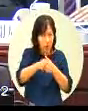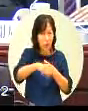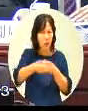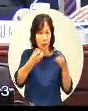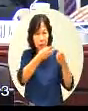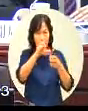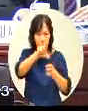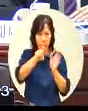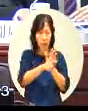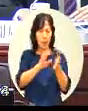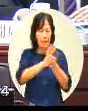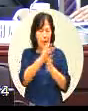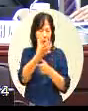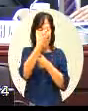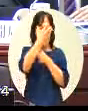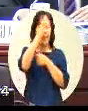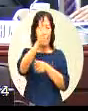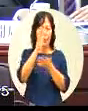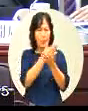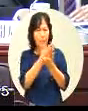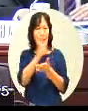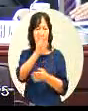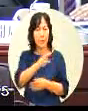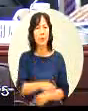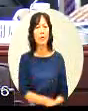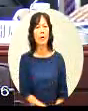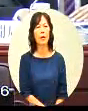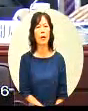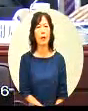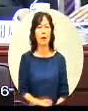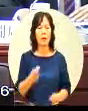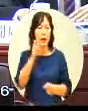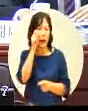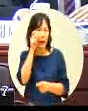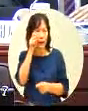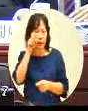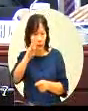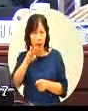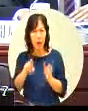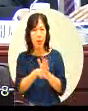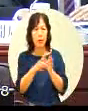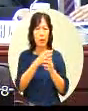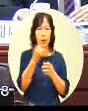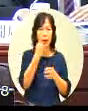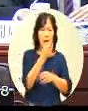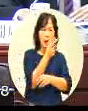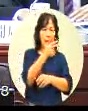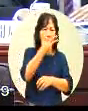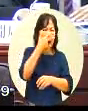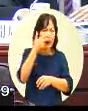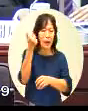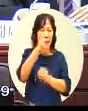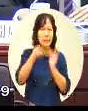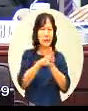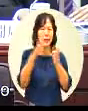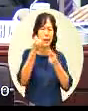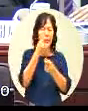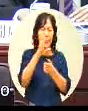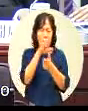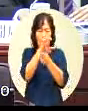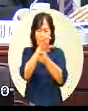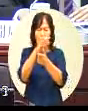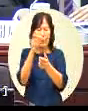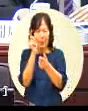被成为打击的对象。看到台南赖清德市长被登革热被羞